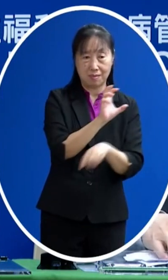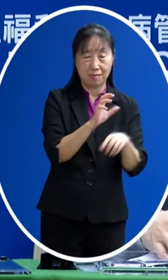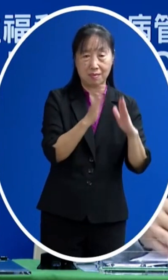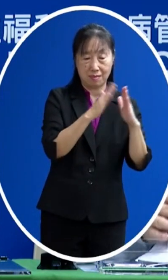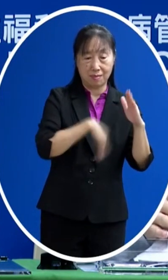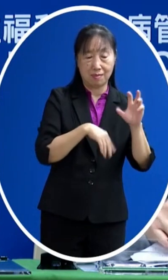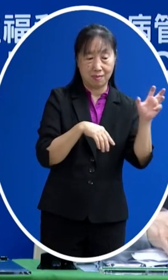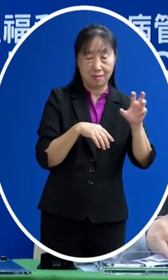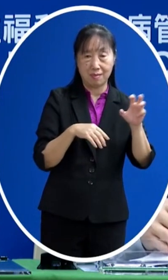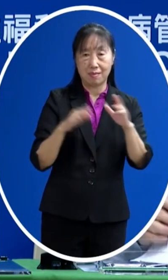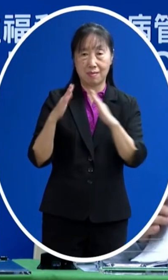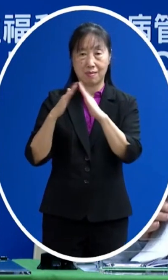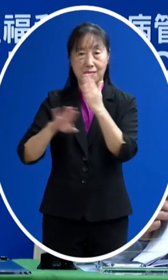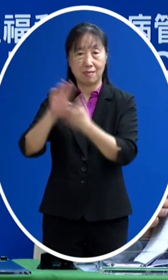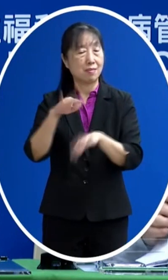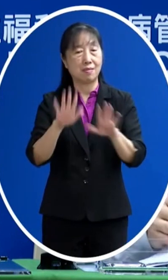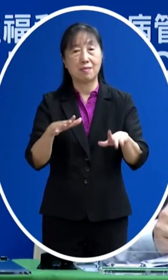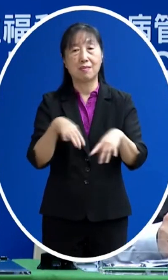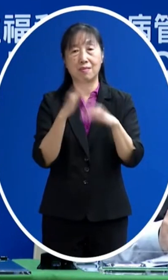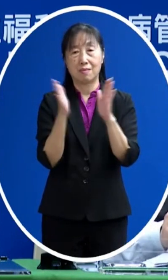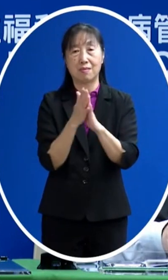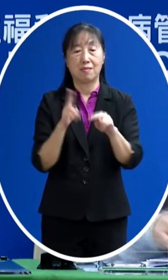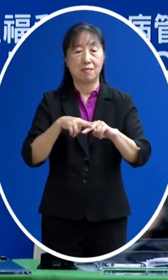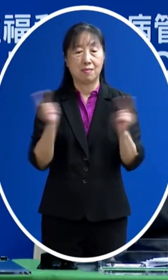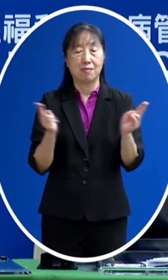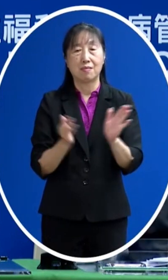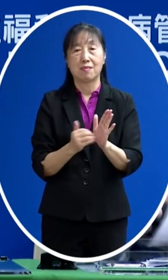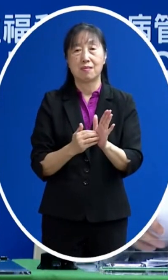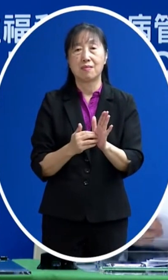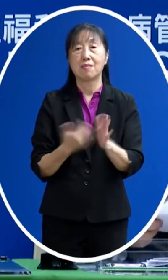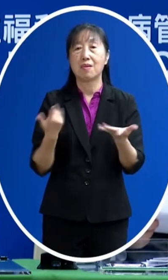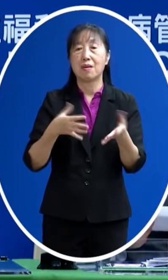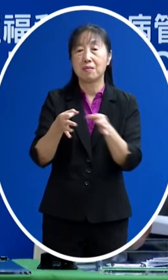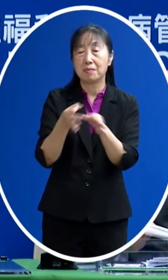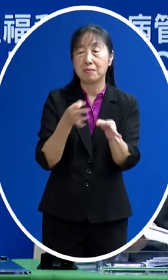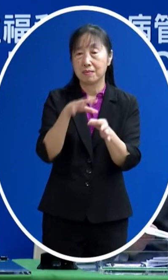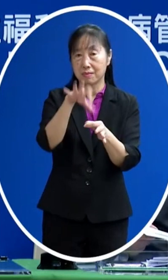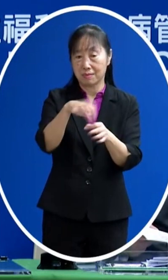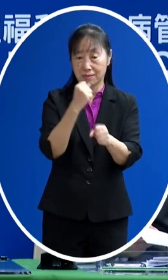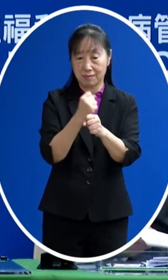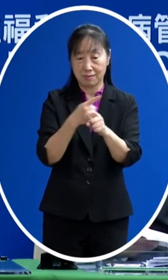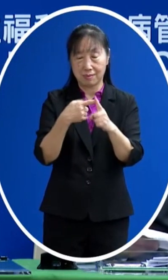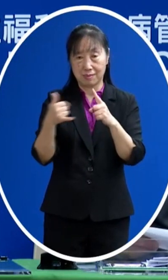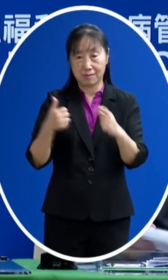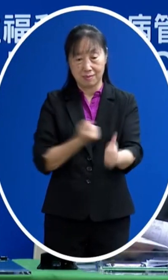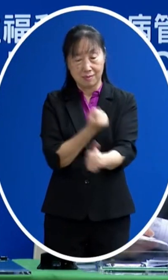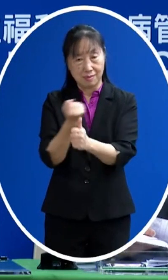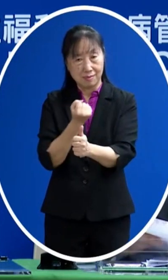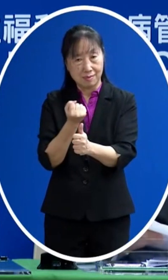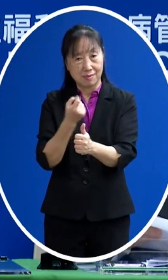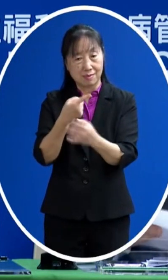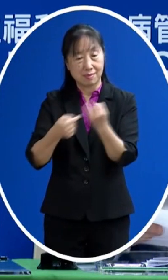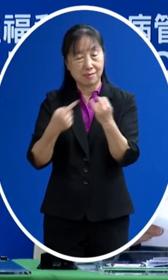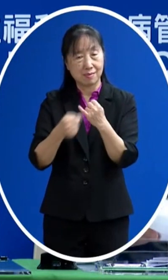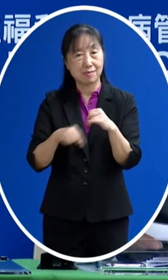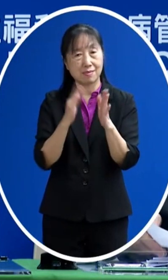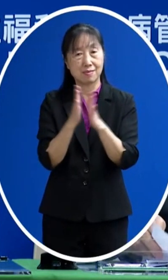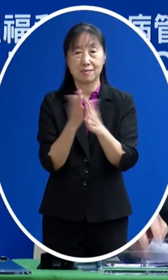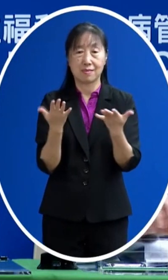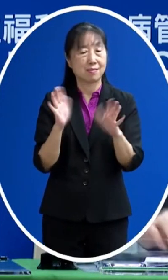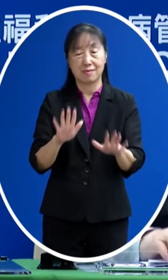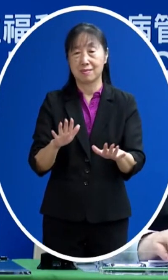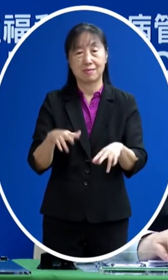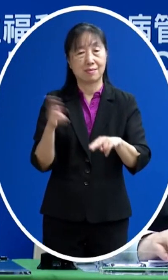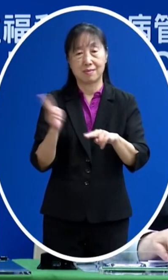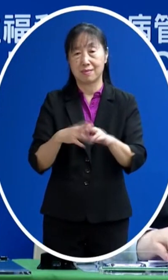80、300，这个我们就不再管制。那营业场所及公共场域的人流控管或总量管制，就没